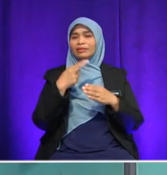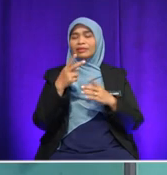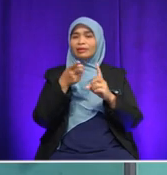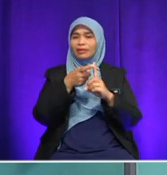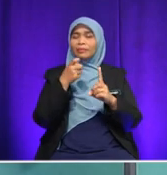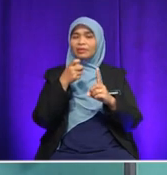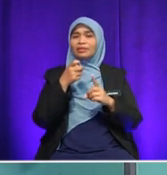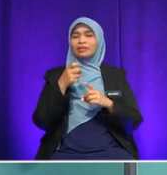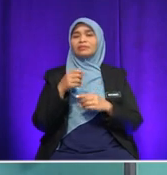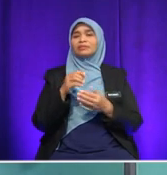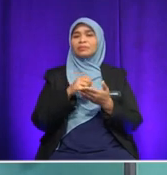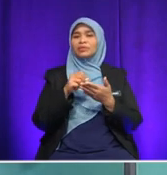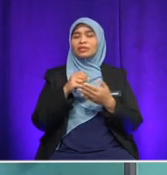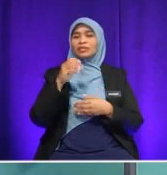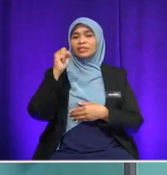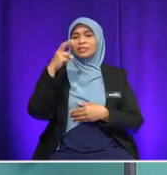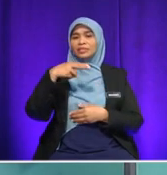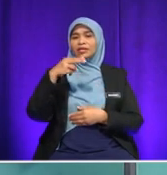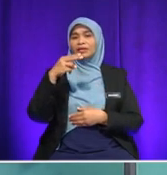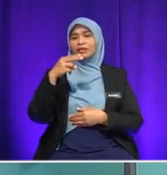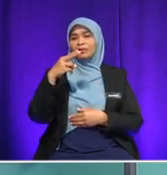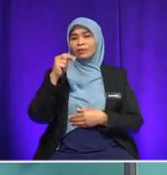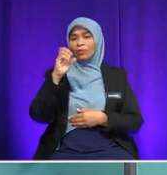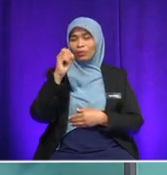daripada sastrawan negara Datuk Shahnoor Ahmad, iaitu